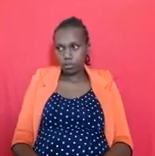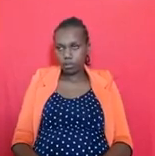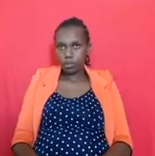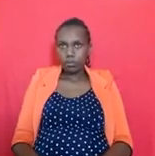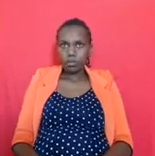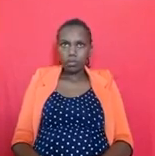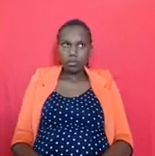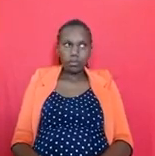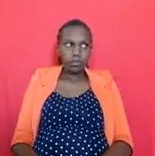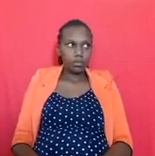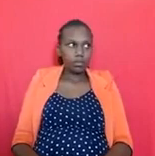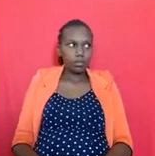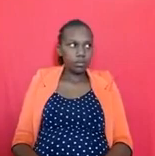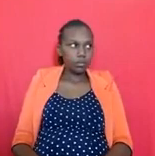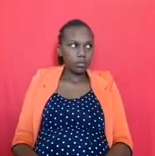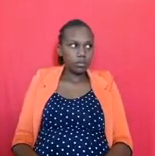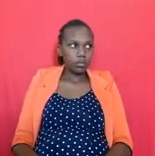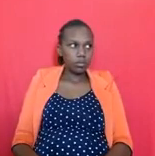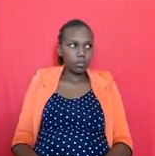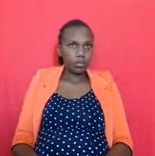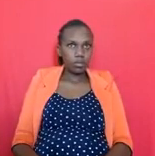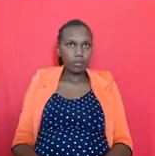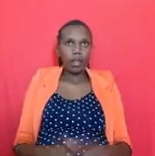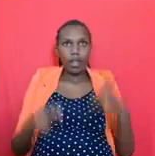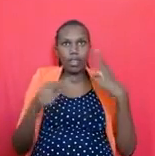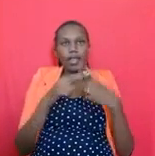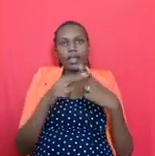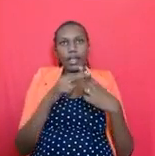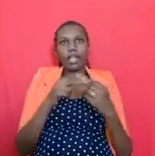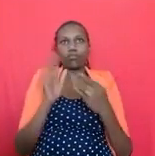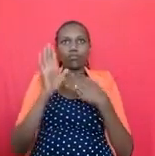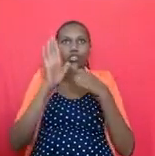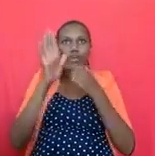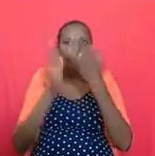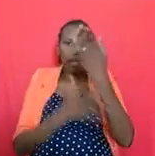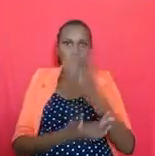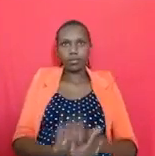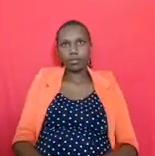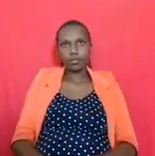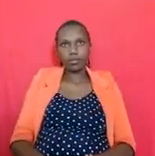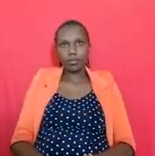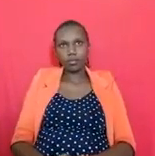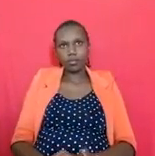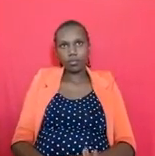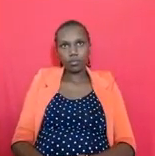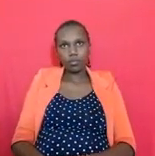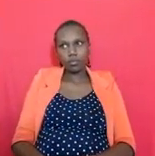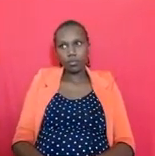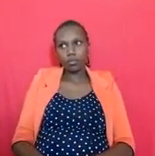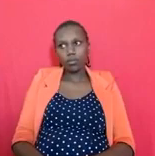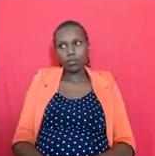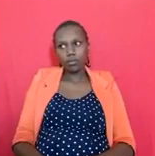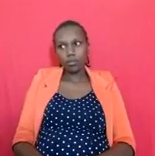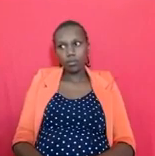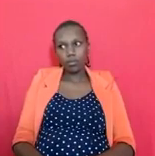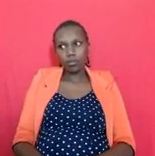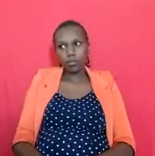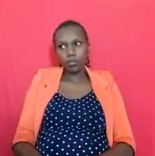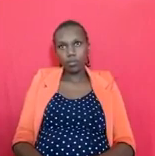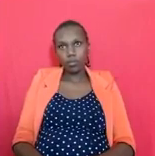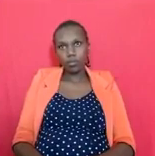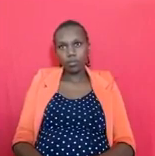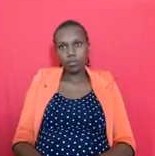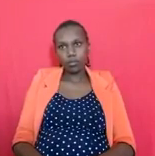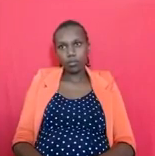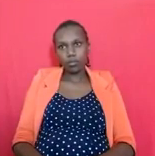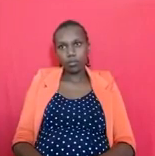Tushokele yo marietu wa mashi yomeri, James, Kangara, Kanawini, mungai. We